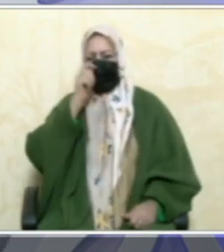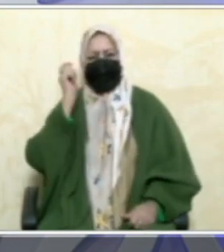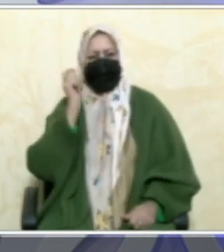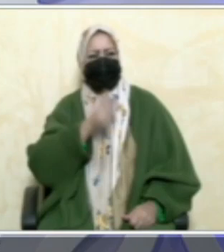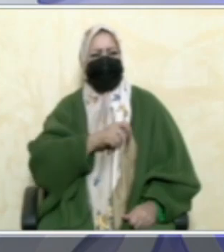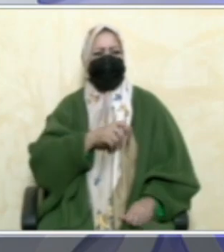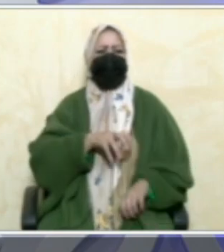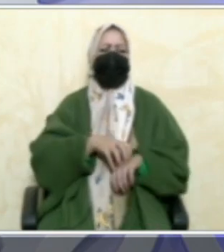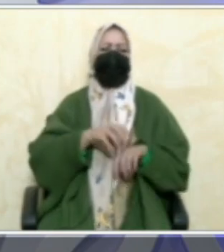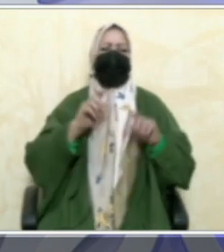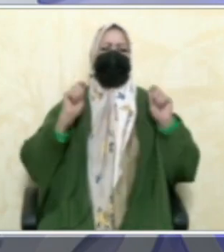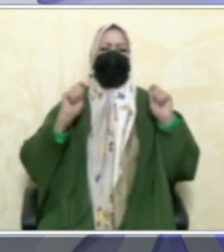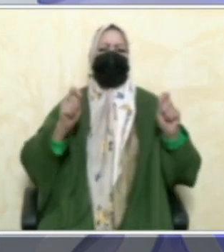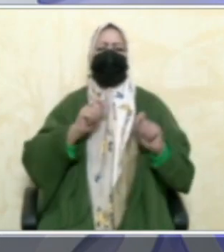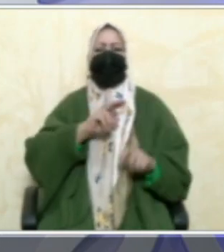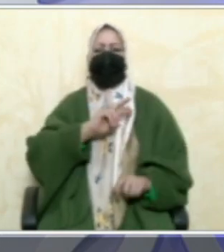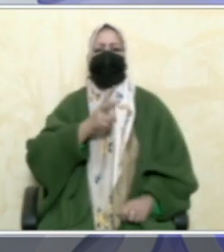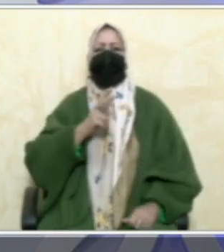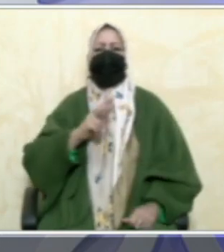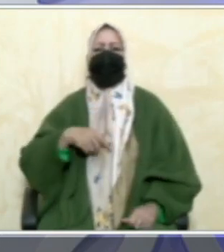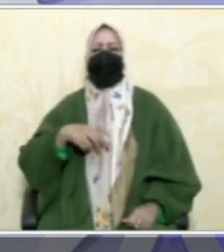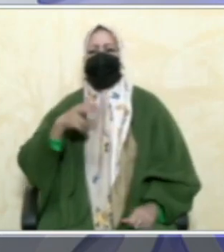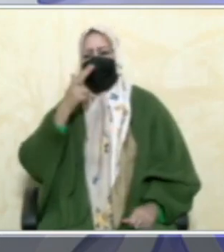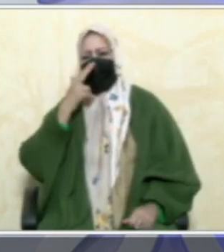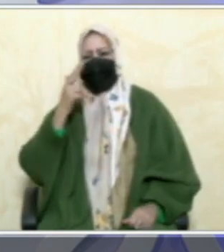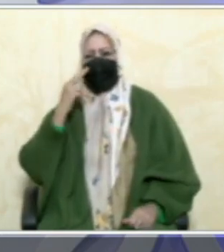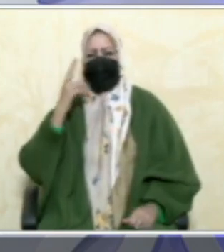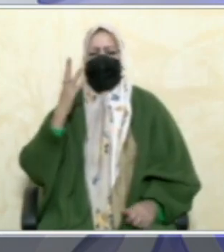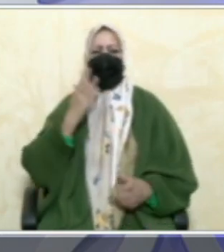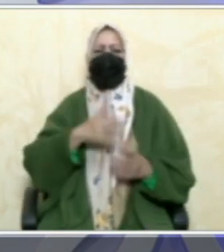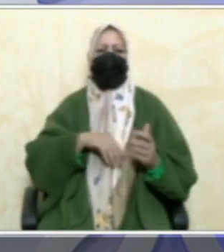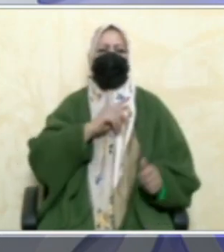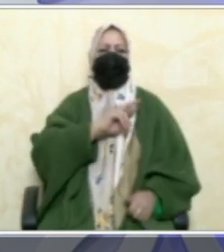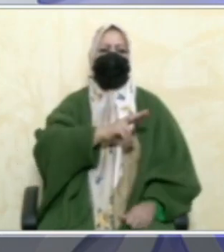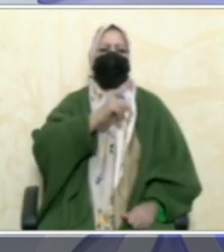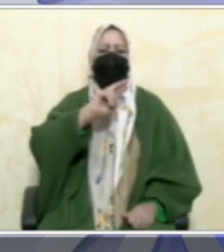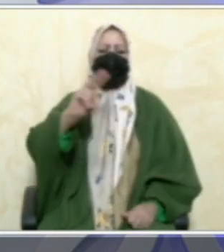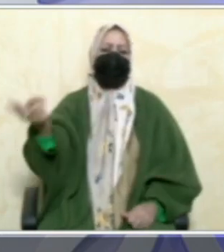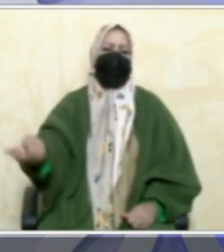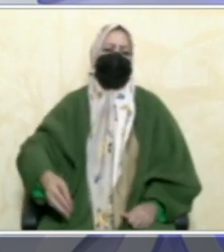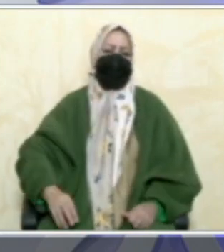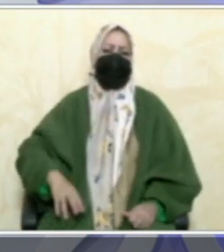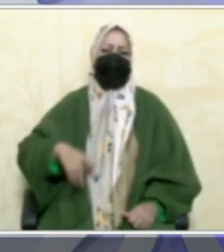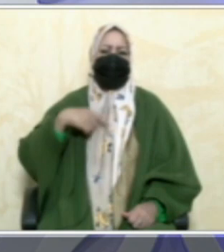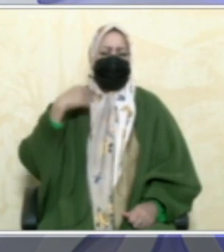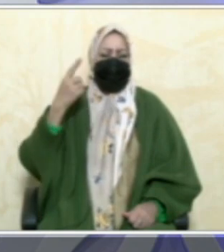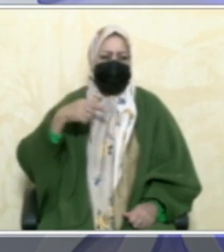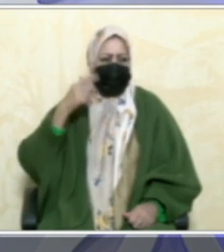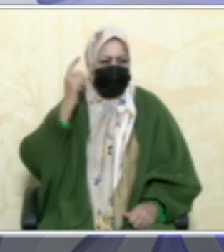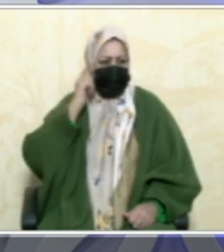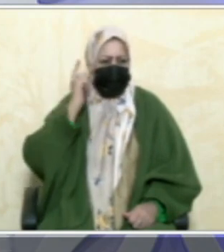برا وأولادهم برا. المهم الكلام هذا اللي نسمعه فيه ديما تشكيك